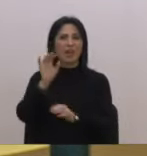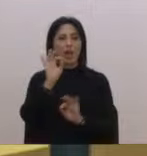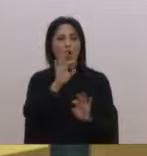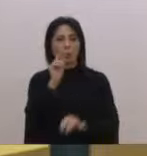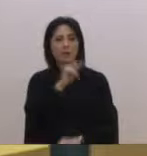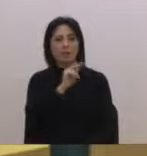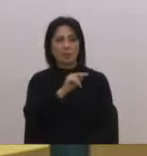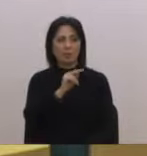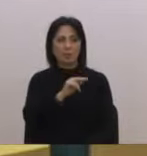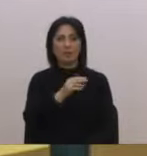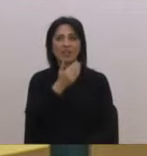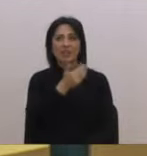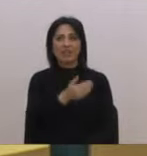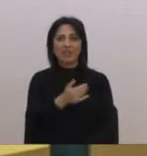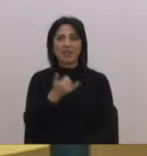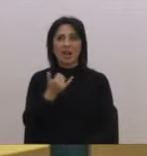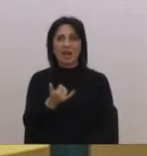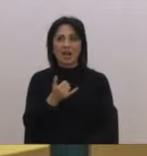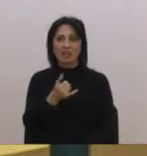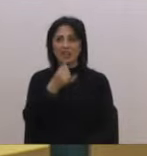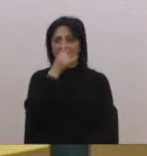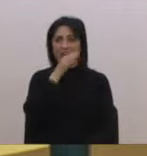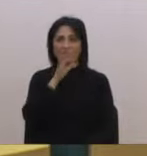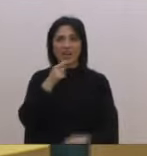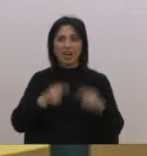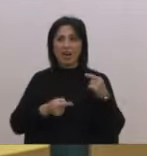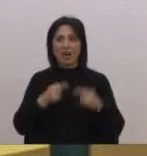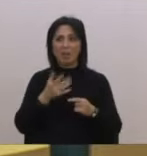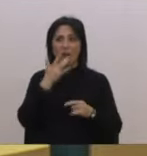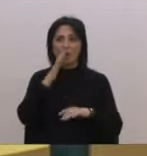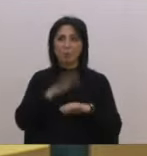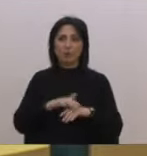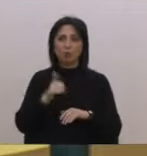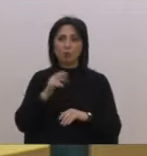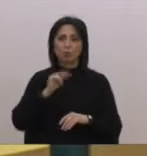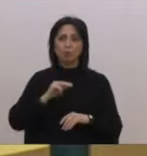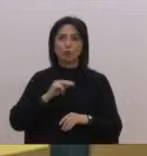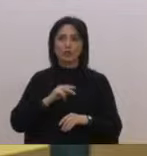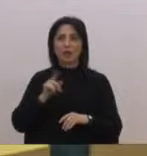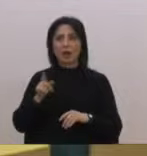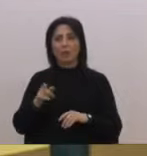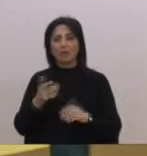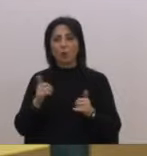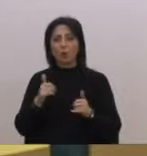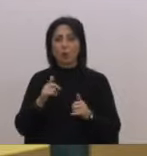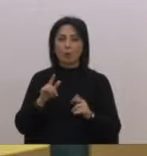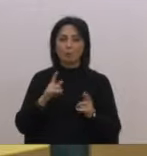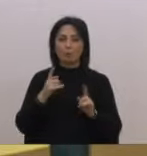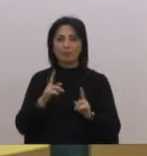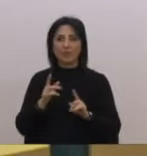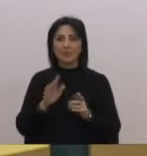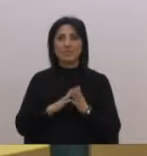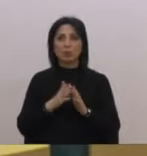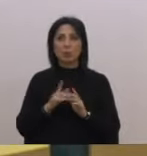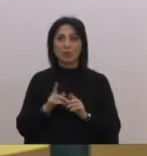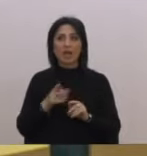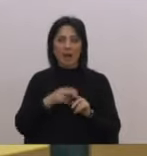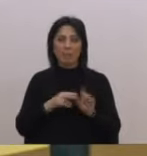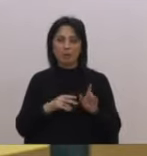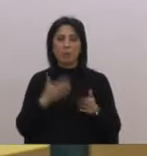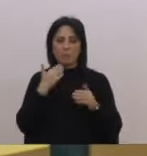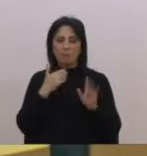რომ თქვენ ახლა იმას ვერ შეხვალთ კამაჩი ეროვნულ ბანკში, როგორ უნდა იმუშაოს ამ დარგებში, როგორ უნდა ჩამოყალიბდეს სიტუაცია. ამიტომ